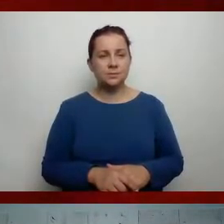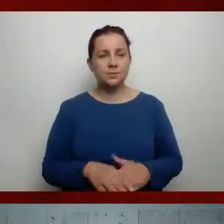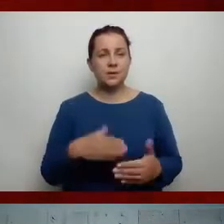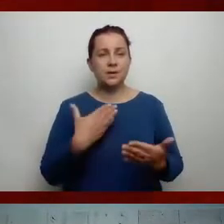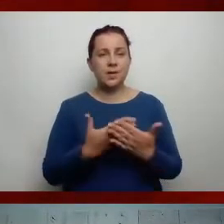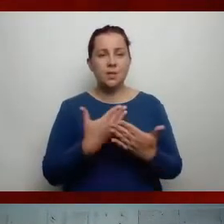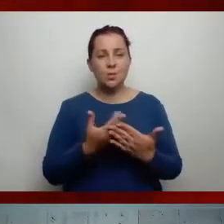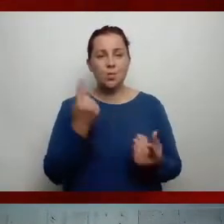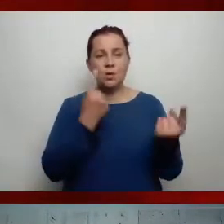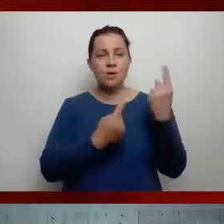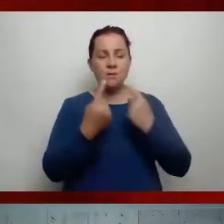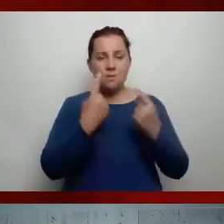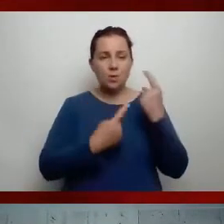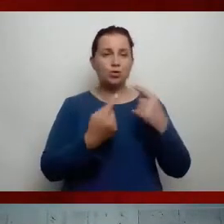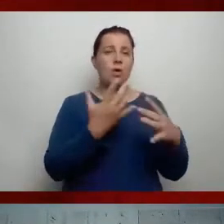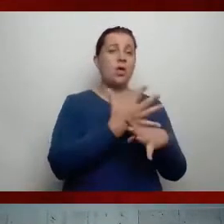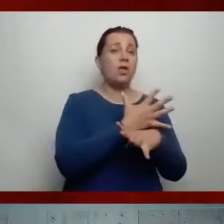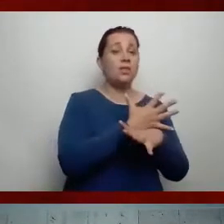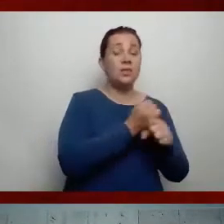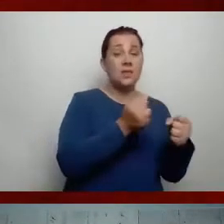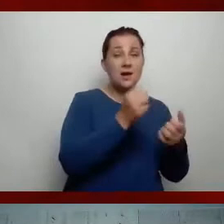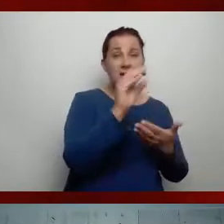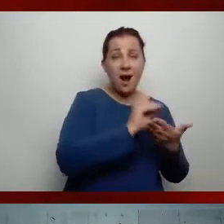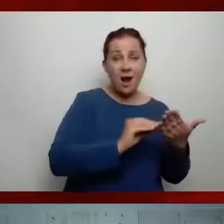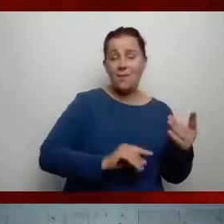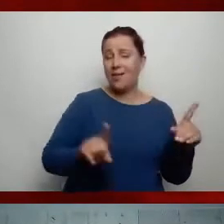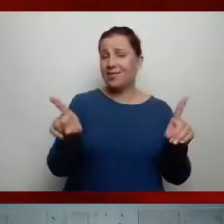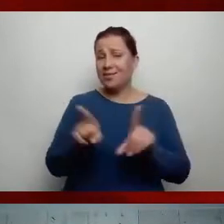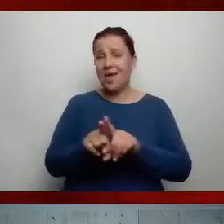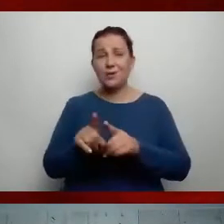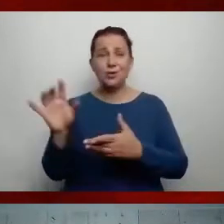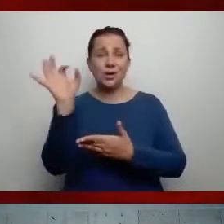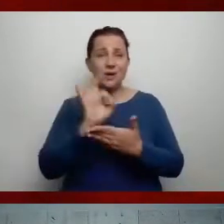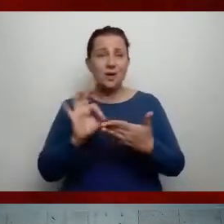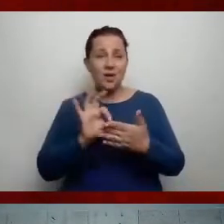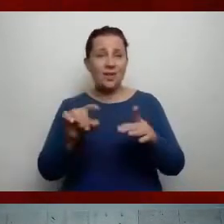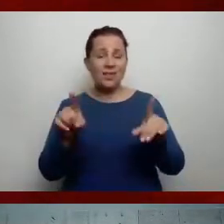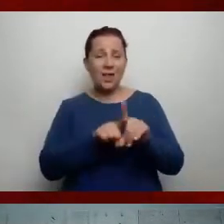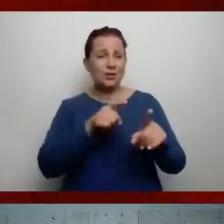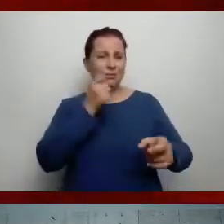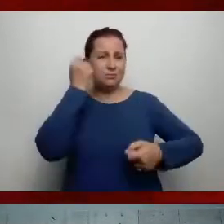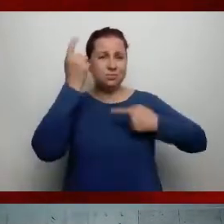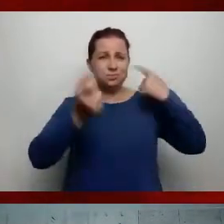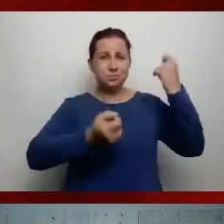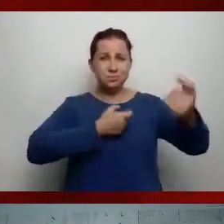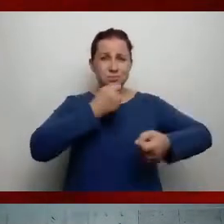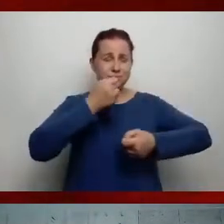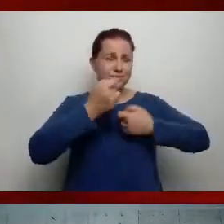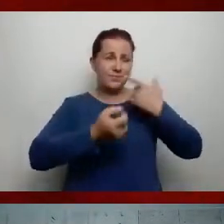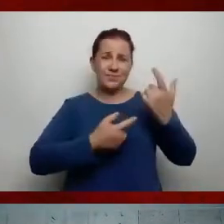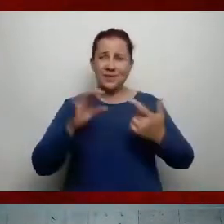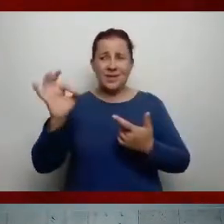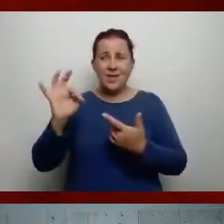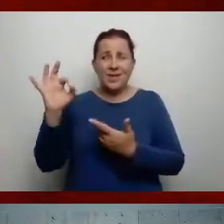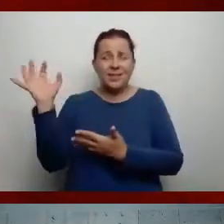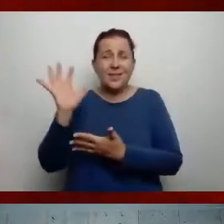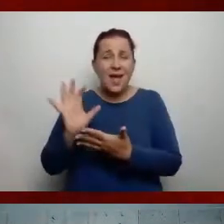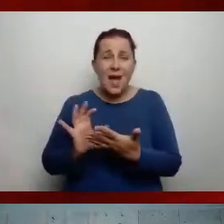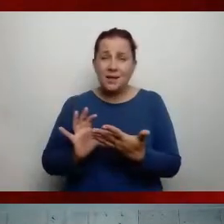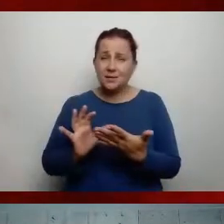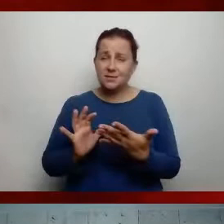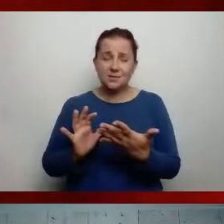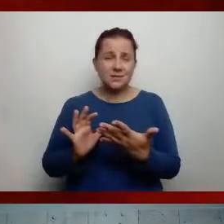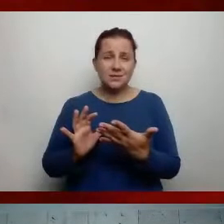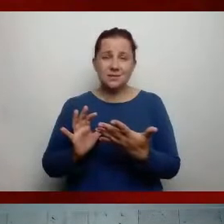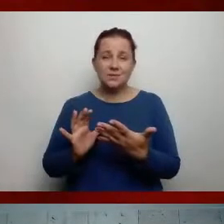dramaty, i rysunki, a jednocześnie też kreatywność językowa, bo proszę zwrócić uwagę, ten tekst też